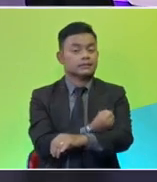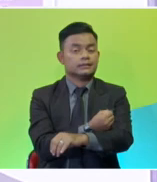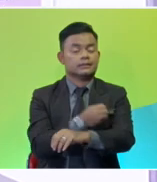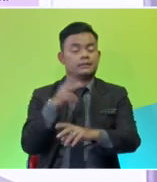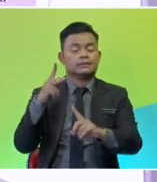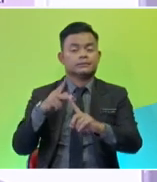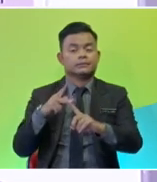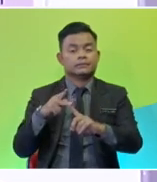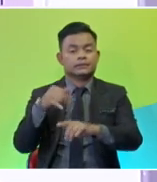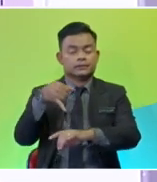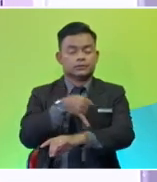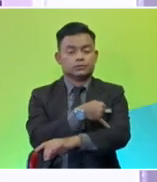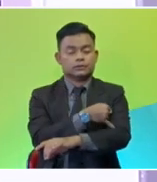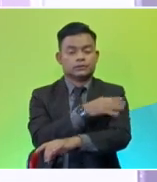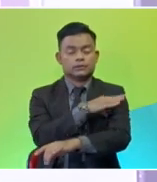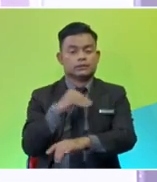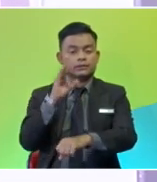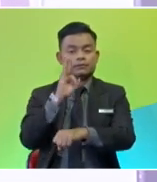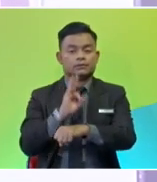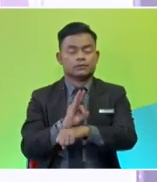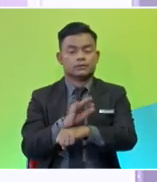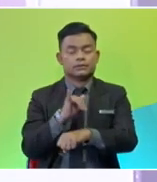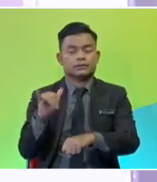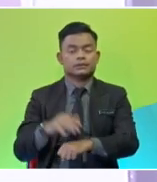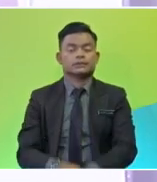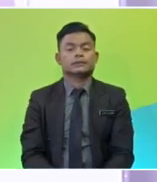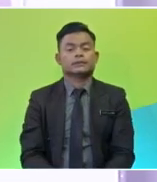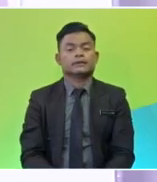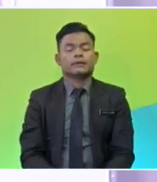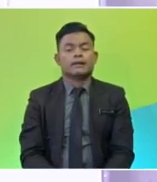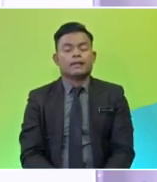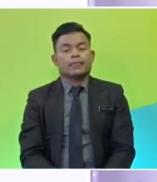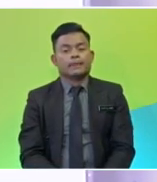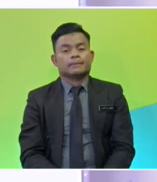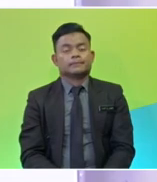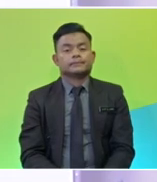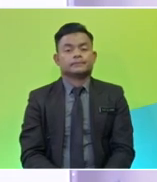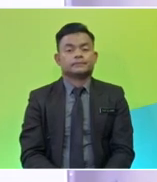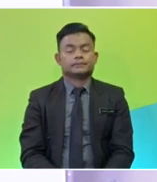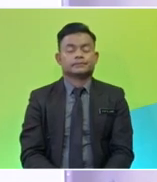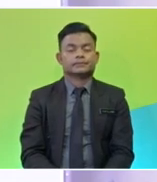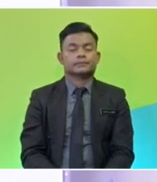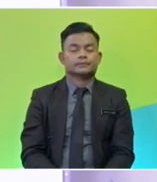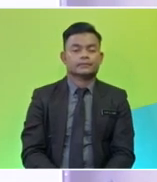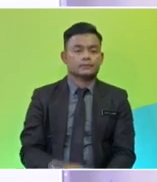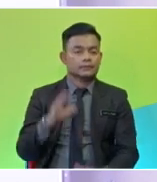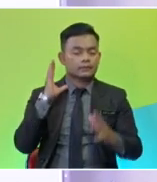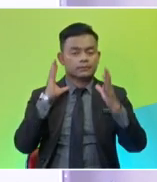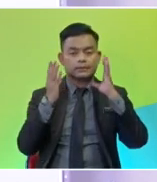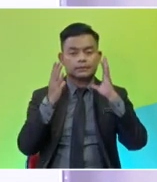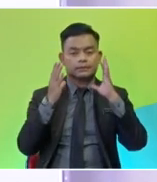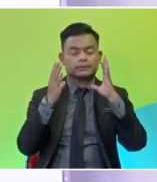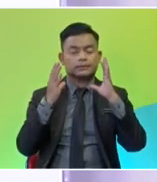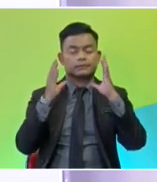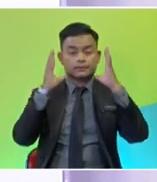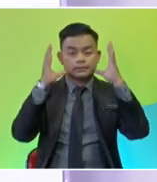yang pertama sendi tulang leher tadi kita buat kepala secara pusingan ataupun